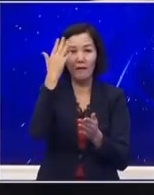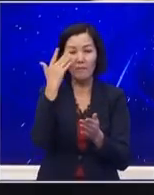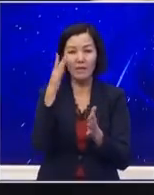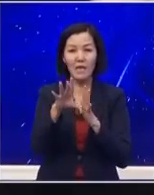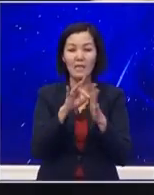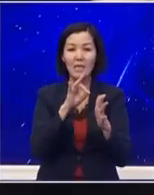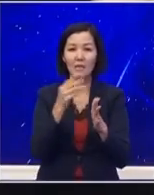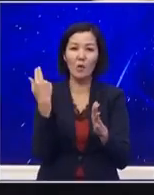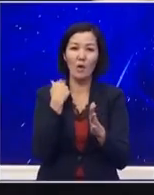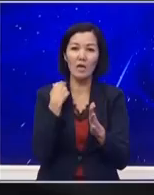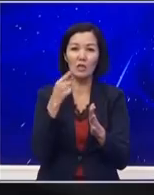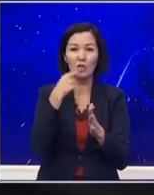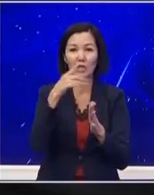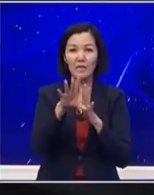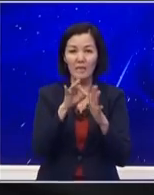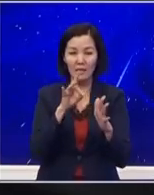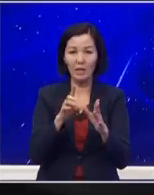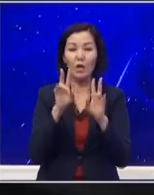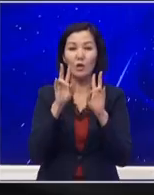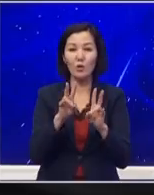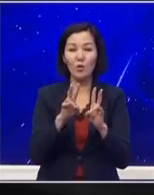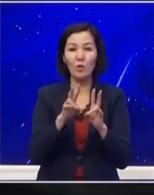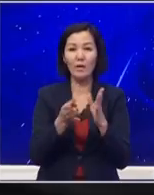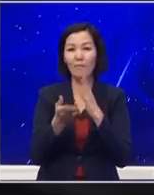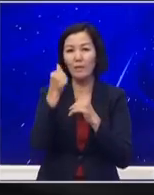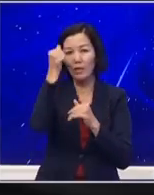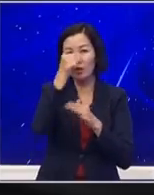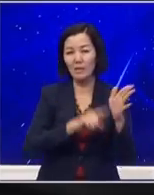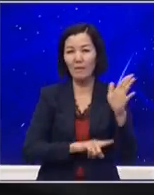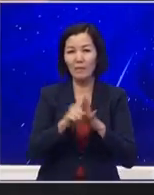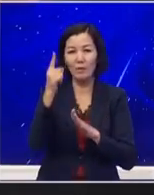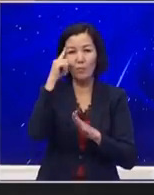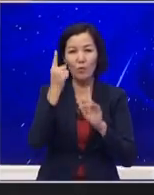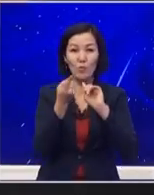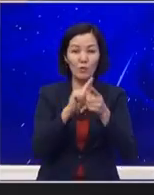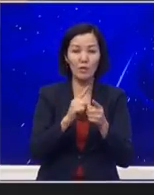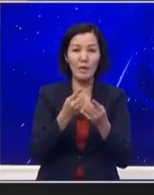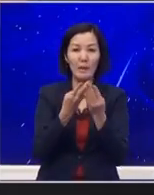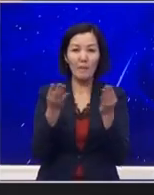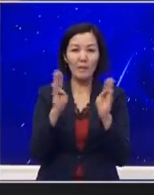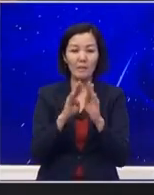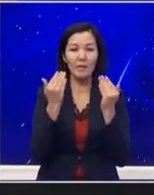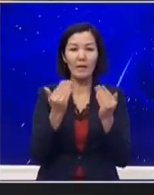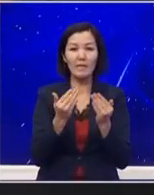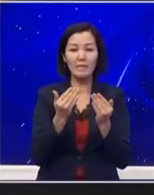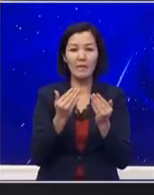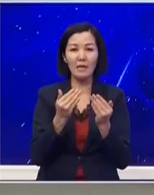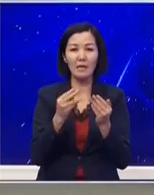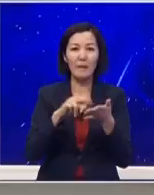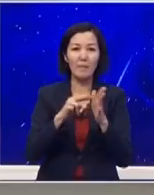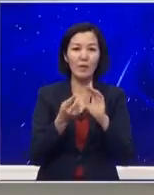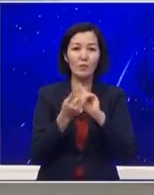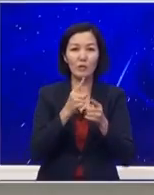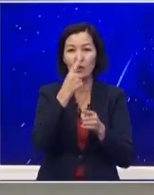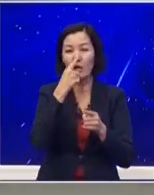таңдау пәніне ағылшын тілін таңдады. Бірақ былтырдан бері өз ойын өзгертті. Айтуынша елдегі пандемия райынан қайтарды.